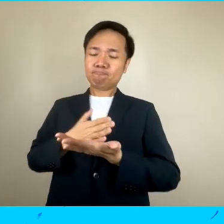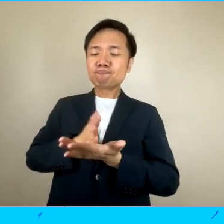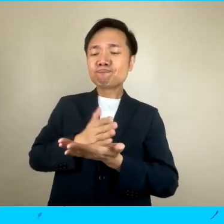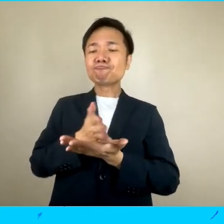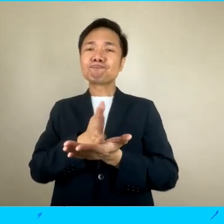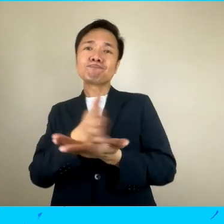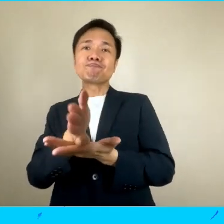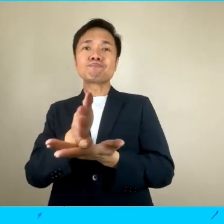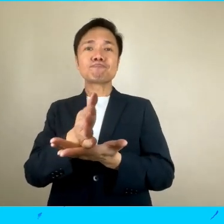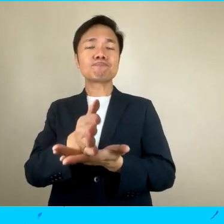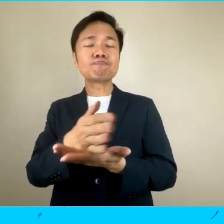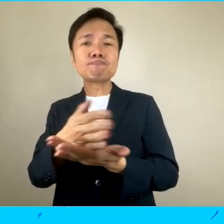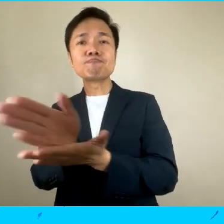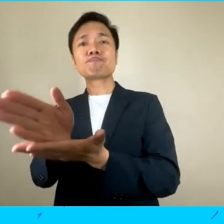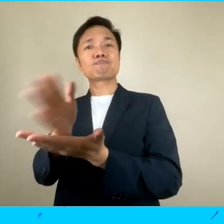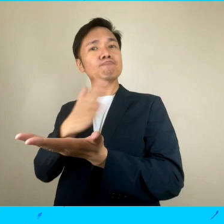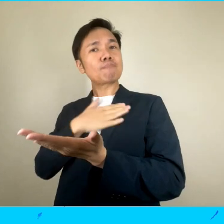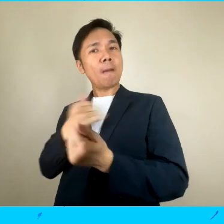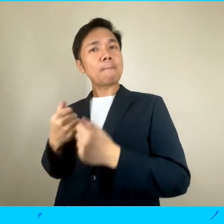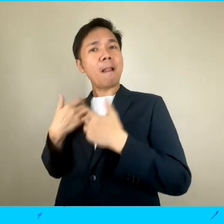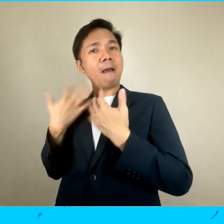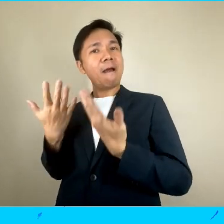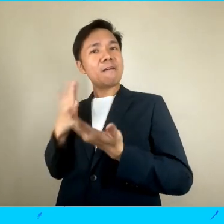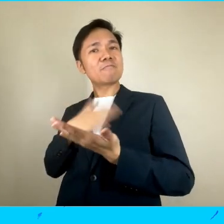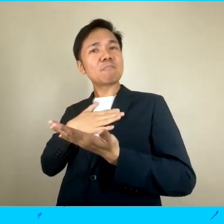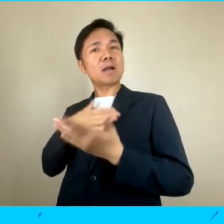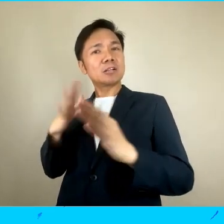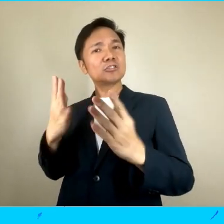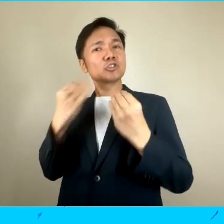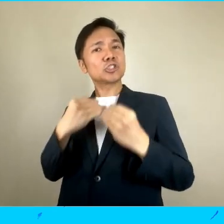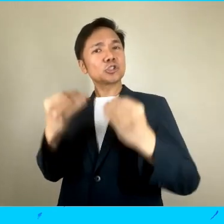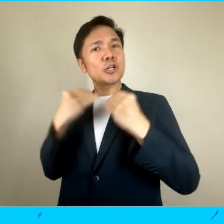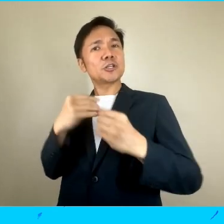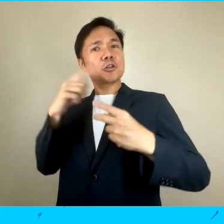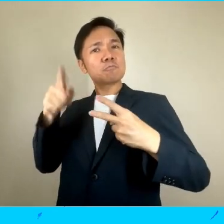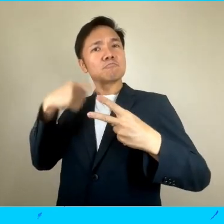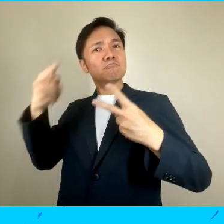influencer leur éducation. Et donc,